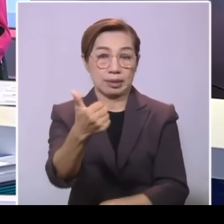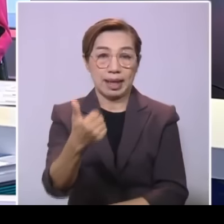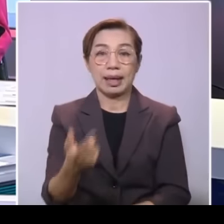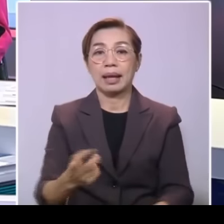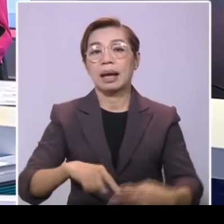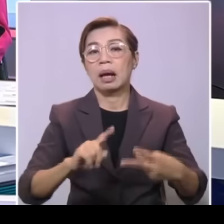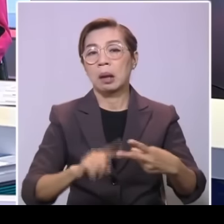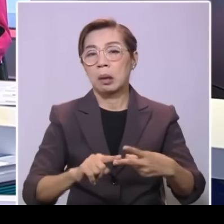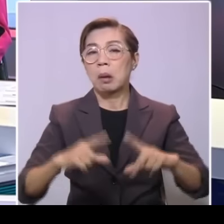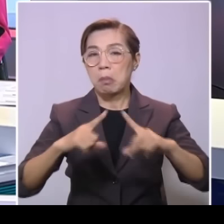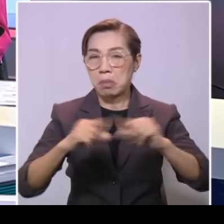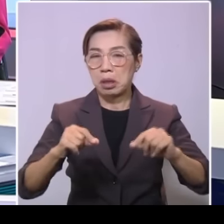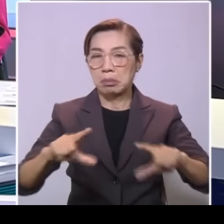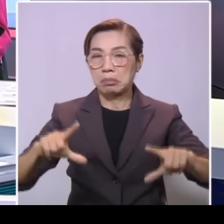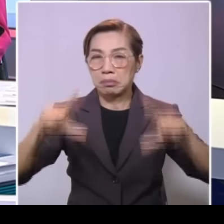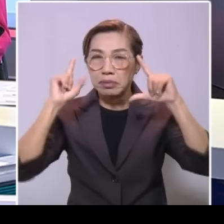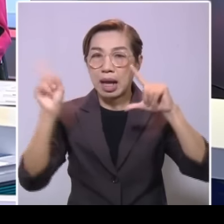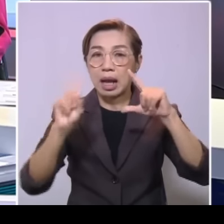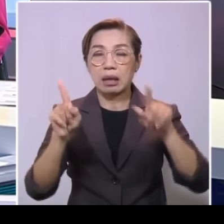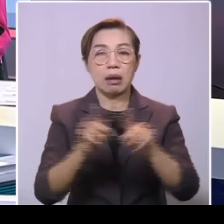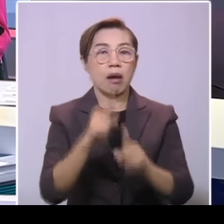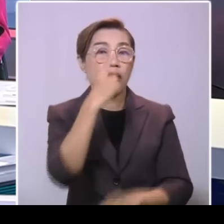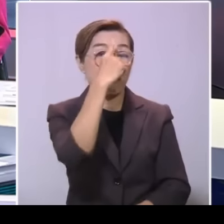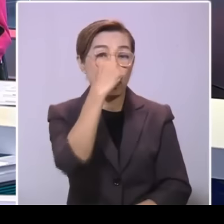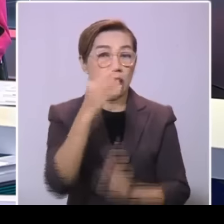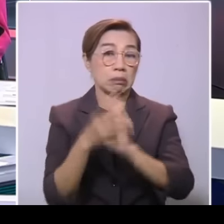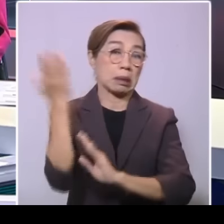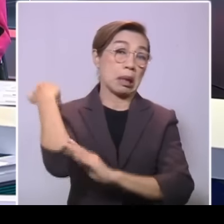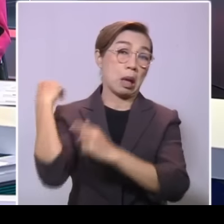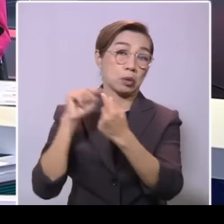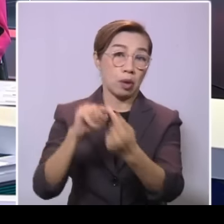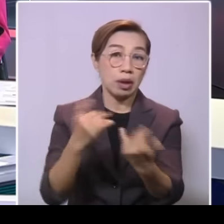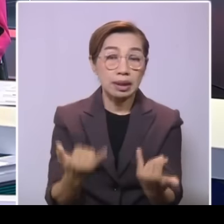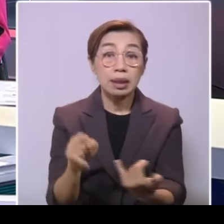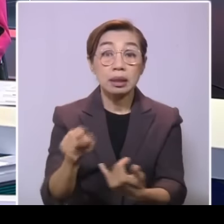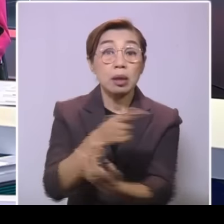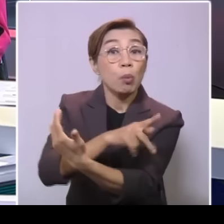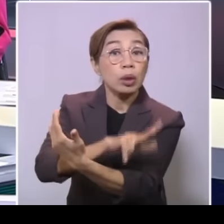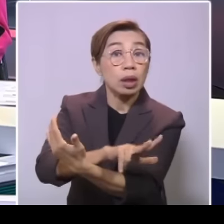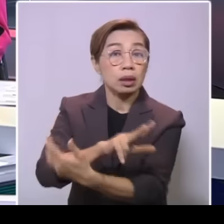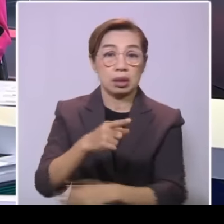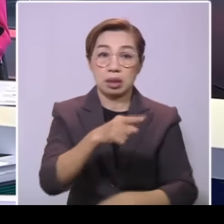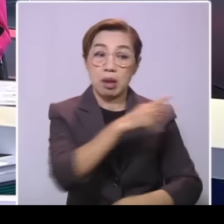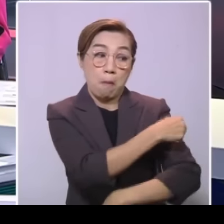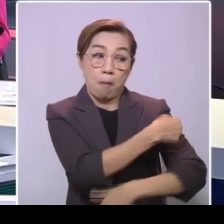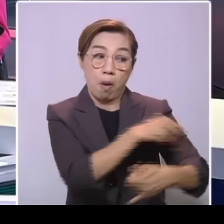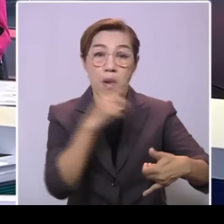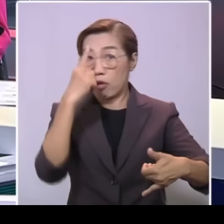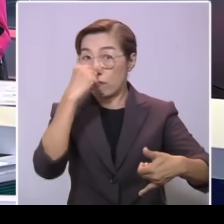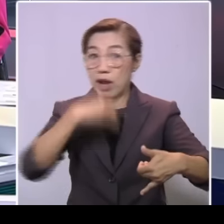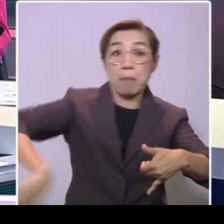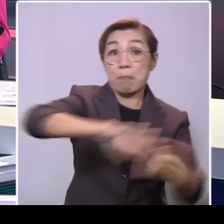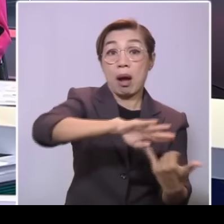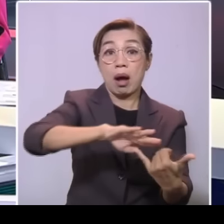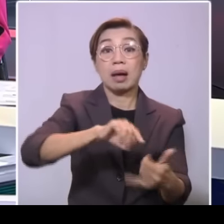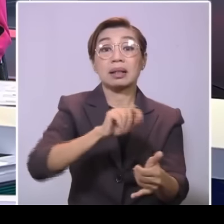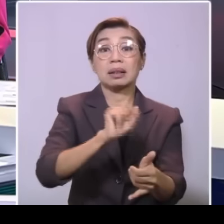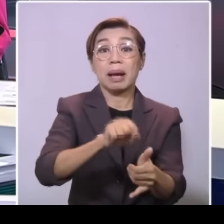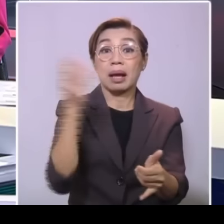ข้ามสัปดาห์กันเลยทีเดียวกับกรณีของฝรั่งนะฮะที่ไปเตะคุณหมอที่จังหวัดภูเก็ตหลายคนบอกว่าเตะที